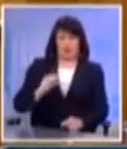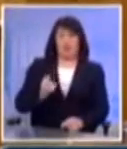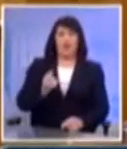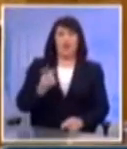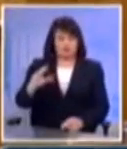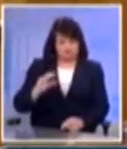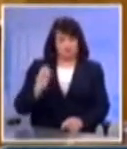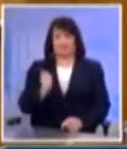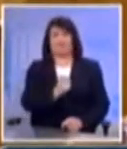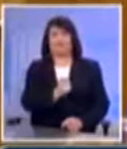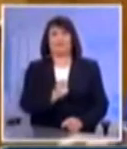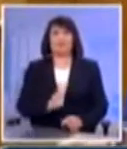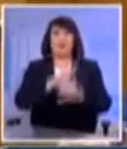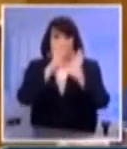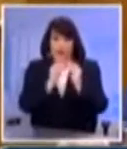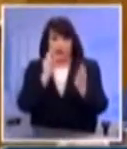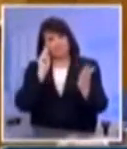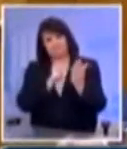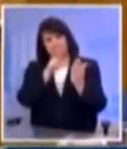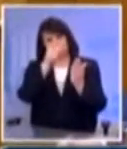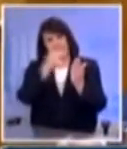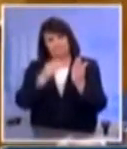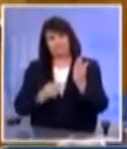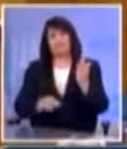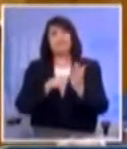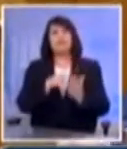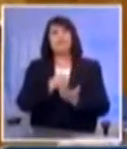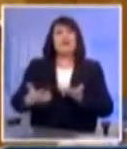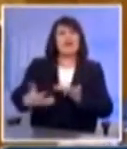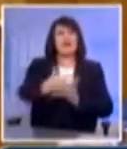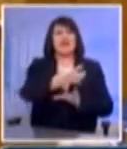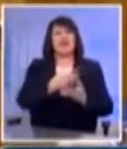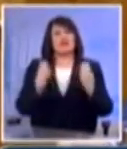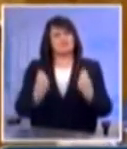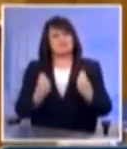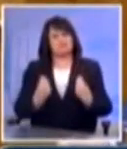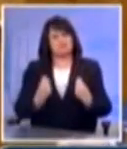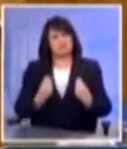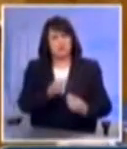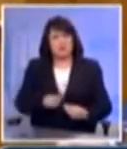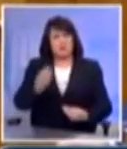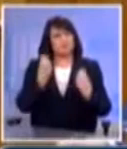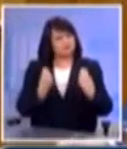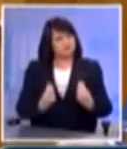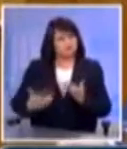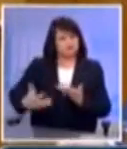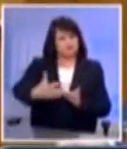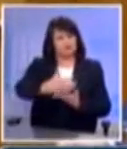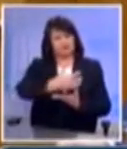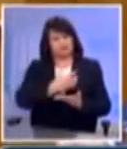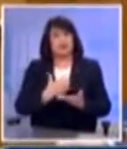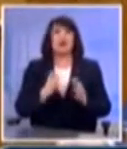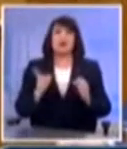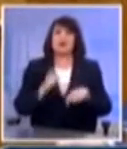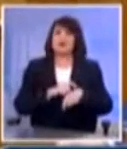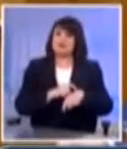Όλα τα στοιχεία δείχνουν ότι όχι μόνο τα έσοδα πάνε καλά και υπεραποδίδουν, αλλά ότι